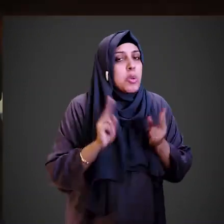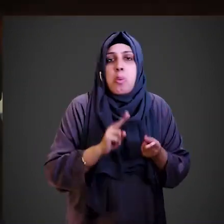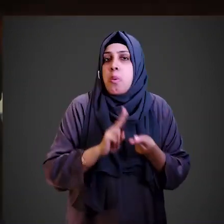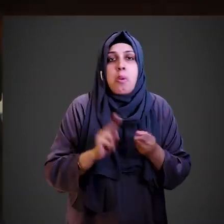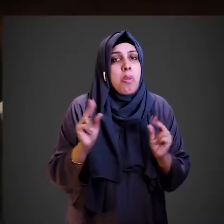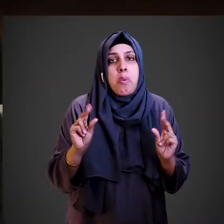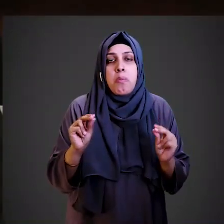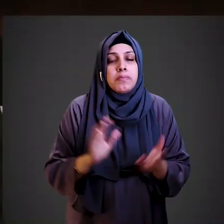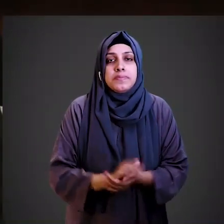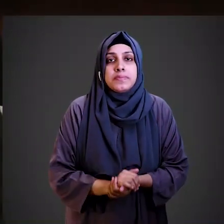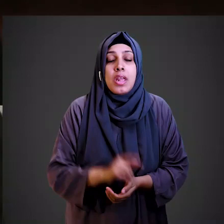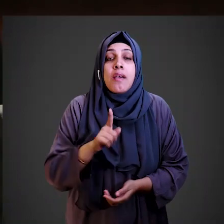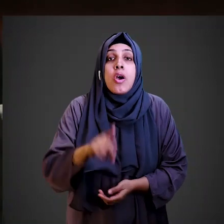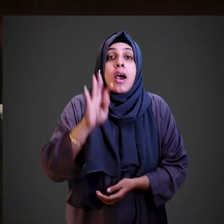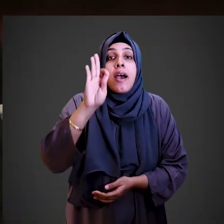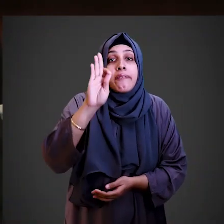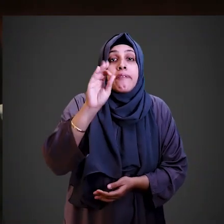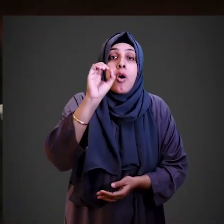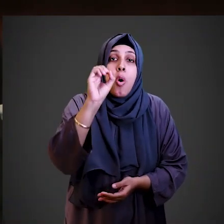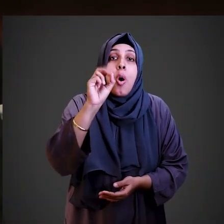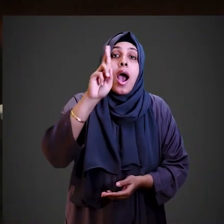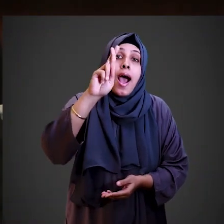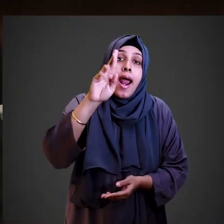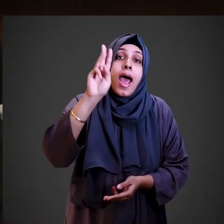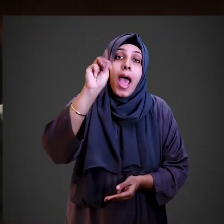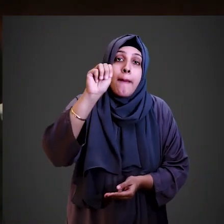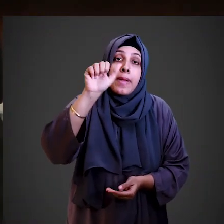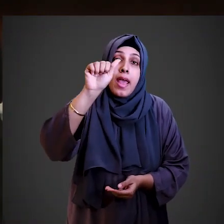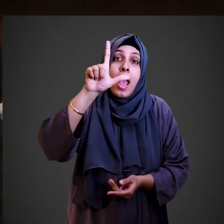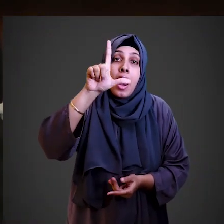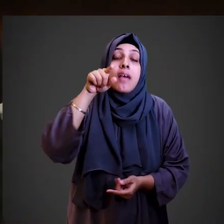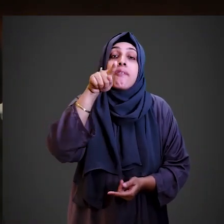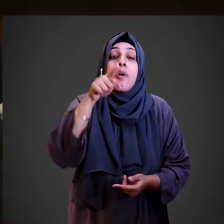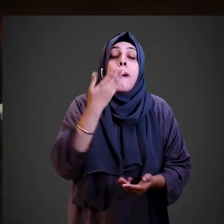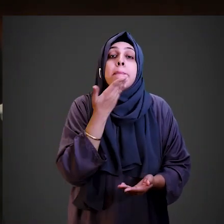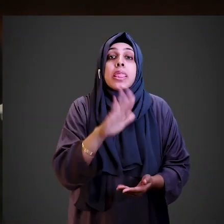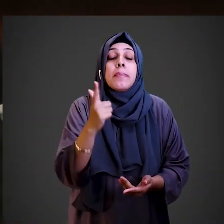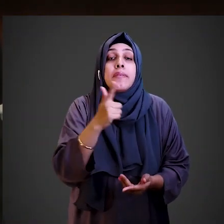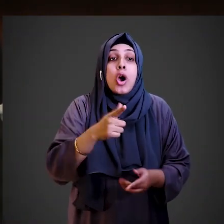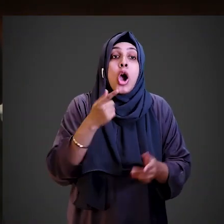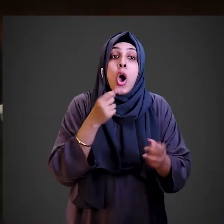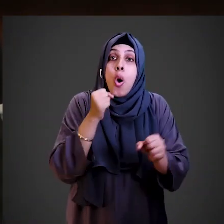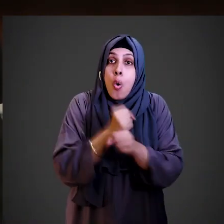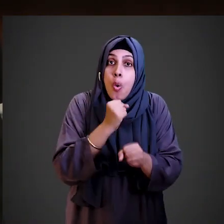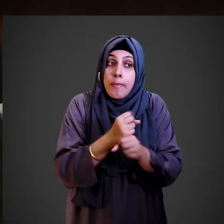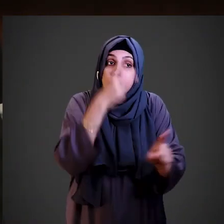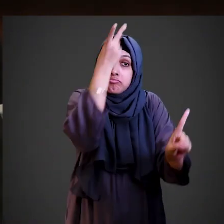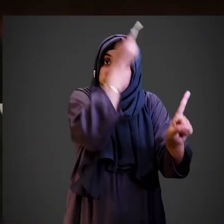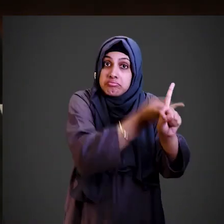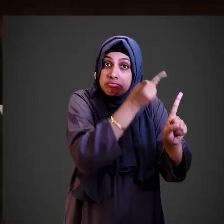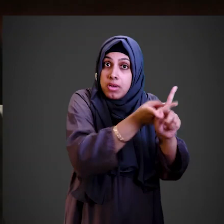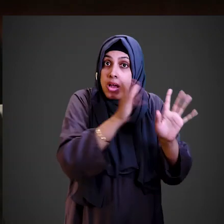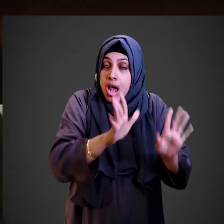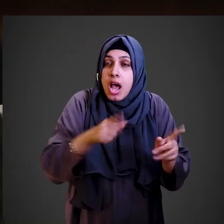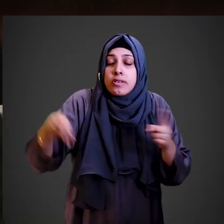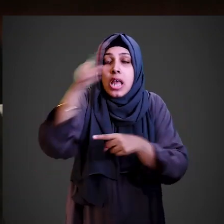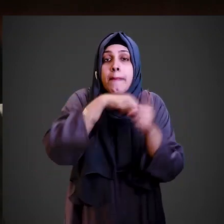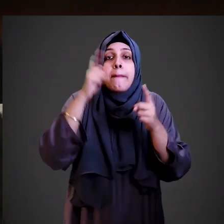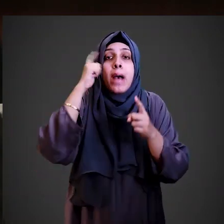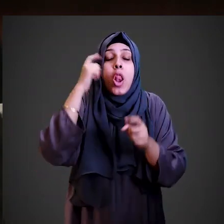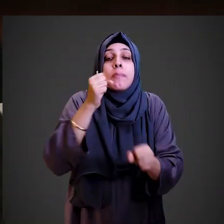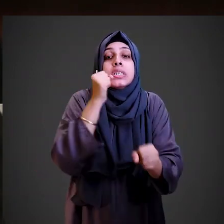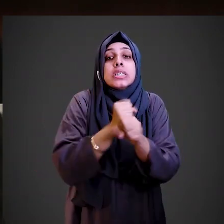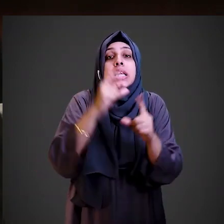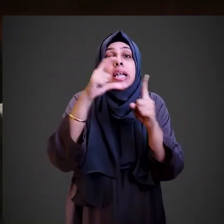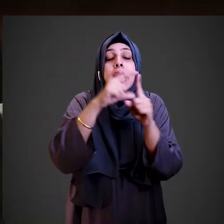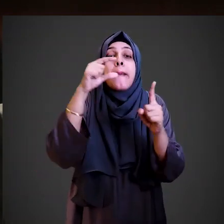ہوا۔ فارمل اکانومی وہ ہے جو کہ حکومت کے کاغذات اس کے ریکارڈز میں جمع ہوتی ہے، جیسے کہ جی ڈی پی کتنا ہے،